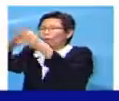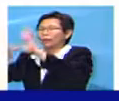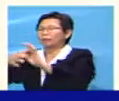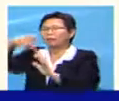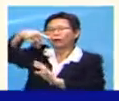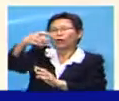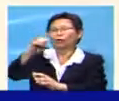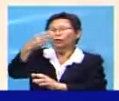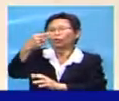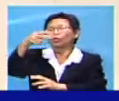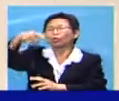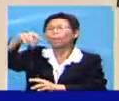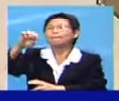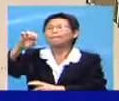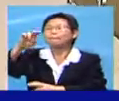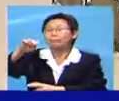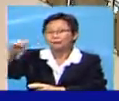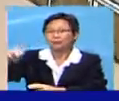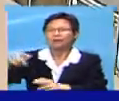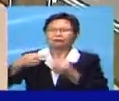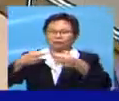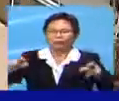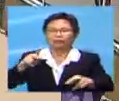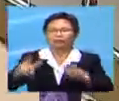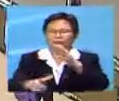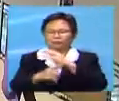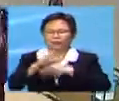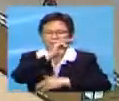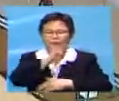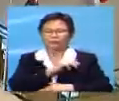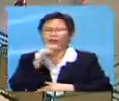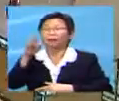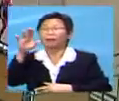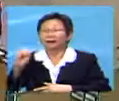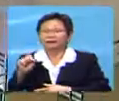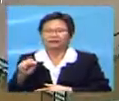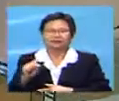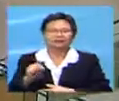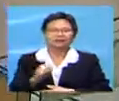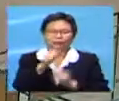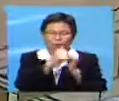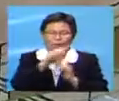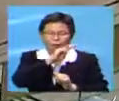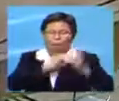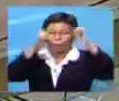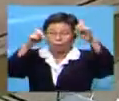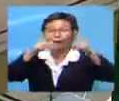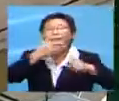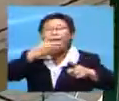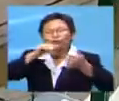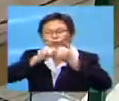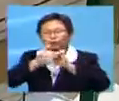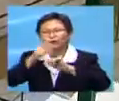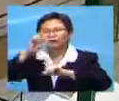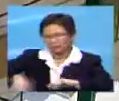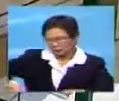Penh. Acara dijangka disempurnakan Timbalan Menteri Belia dan Sukan Dato' M. Saravanan bersama Menteri Pelajaran Belia dan Sukan Kemboja